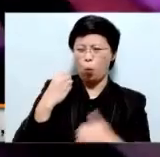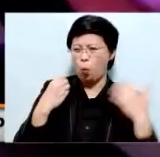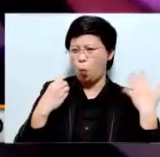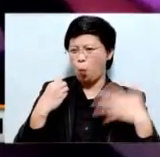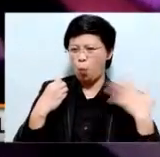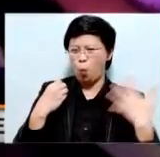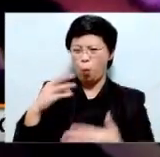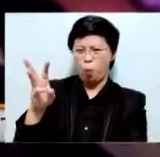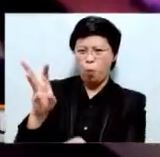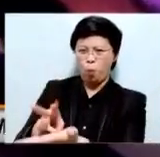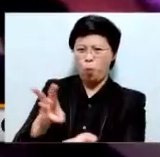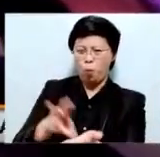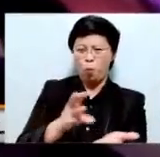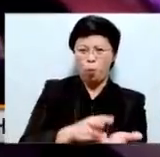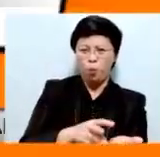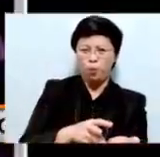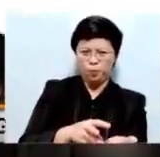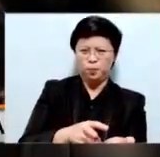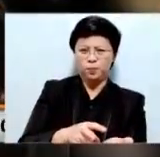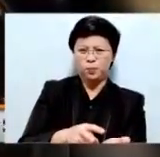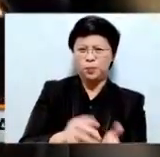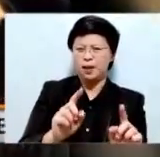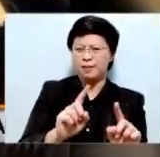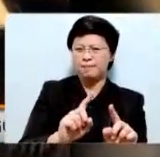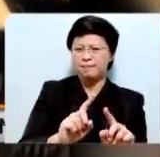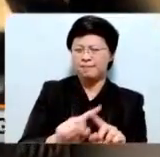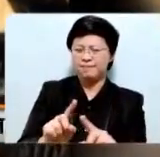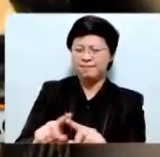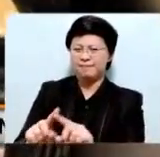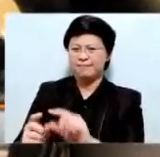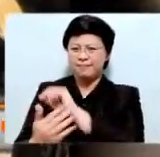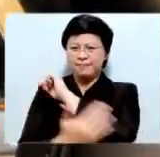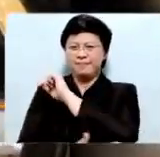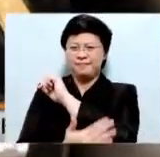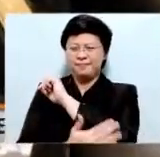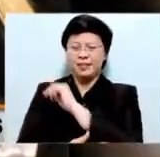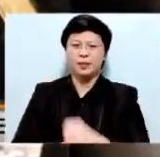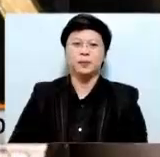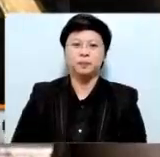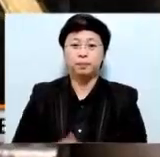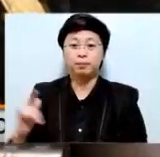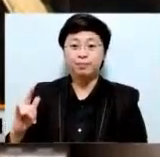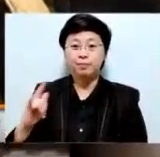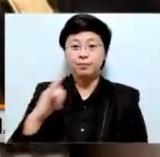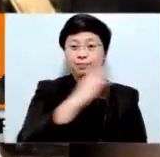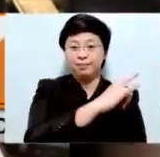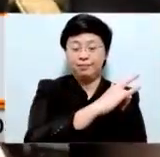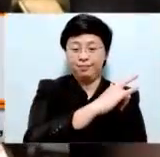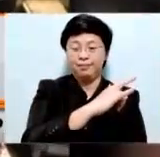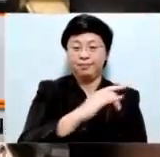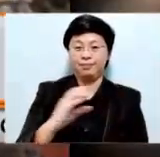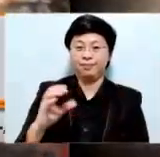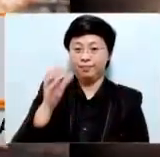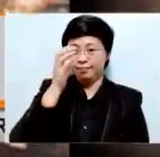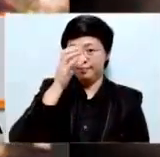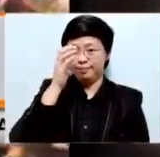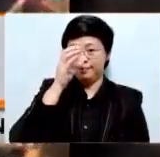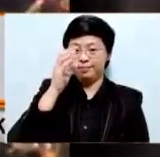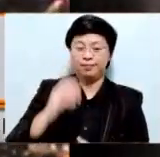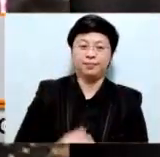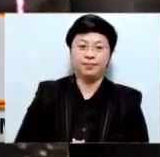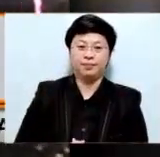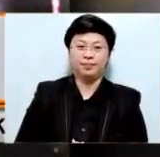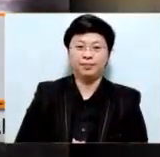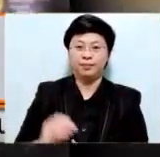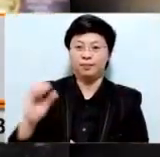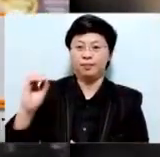na ang buong mundo sa isang lugar lamang. Biyahe naman tayo sa Cebu City, sa Fuente Osmeña.